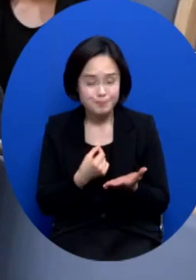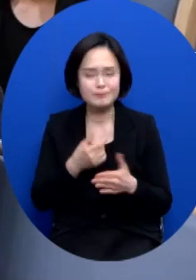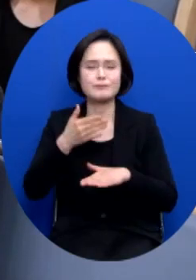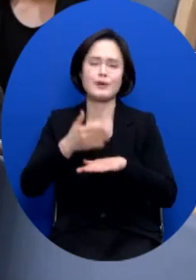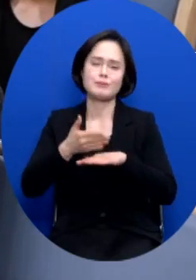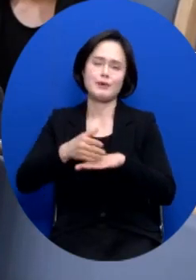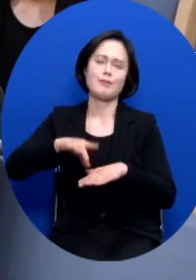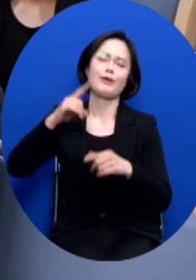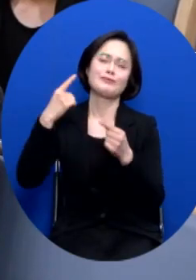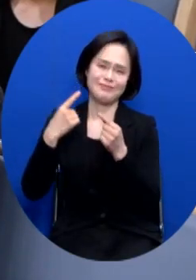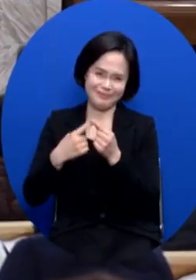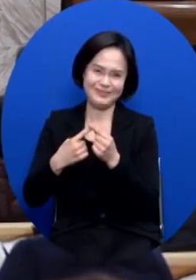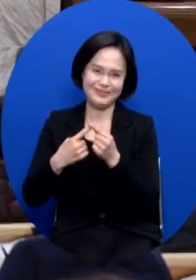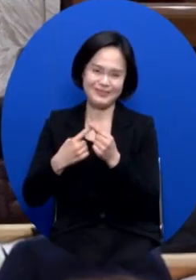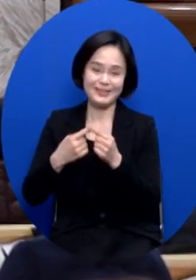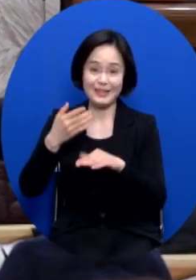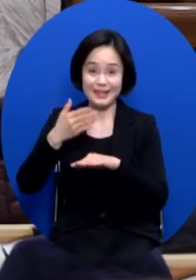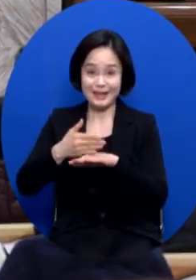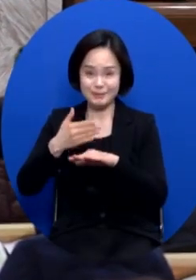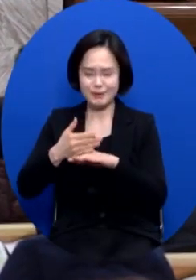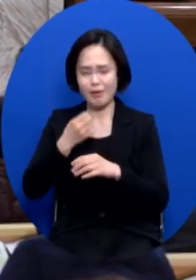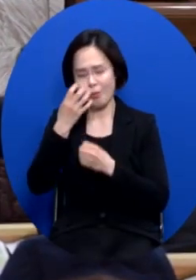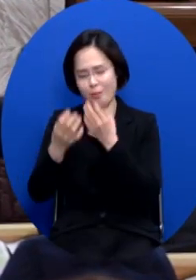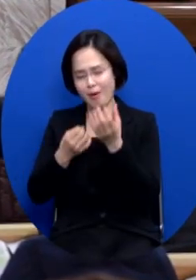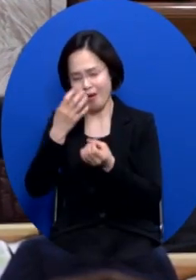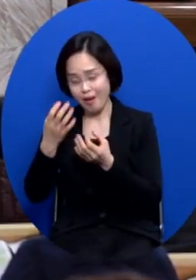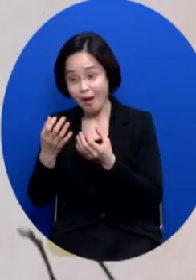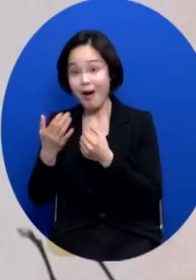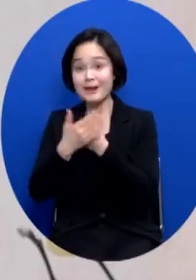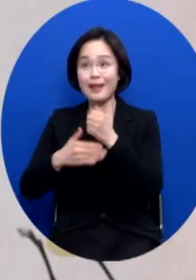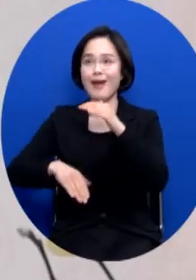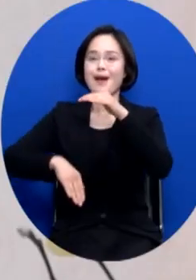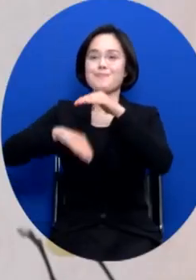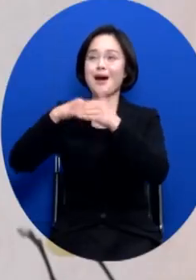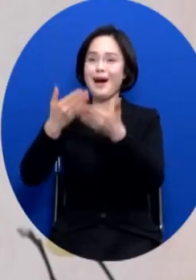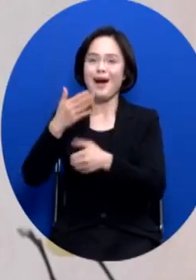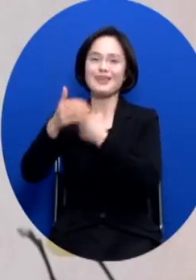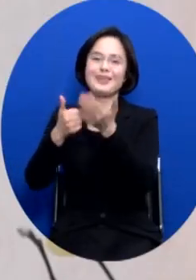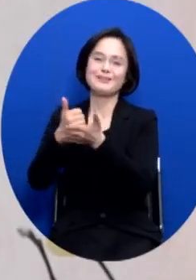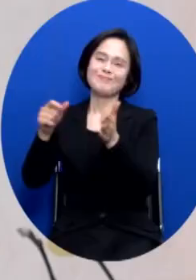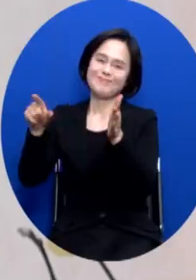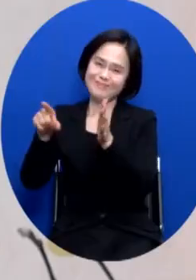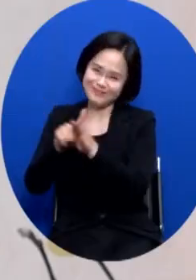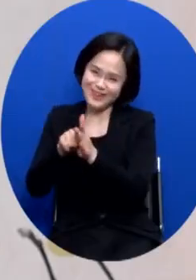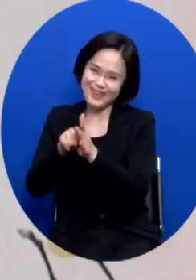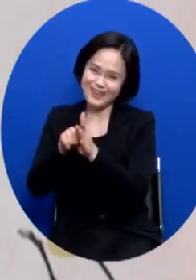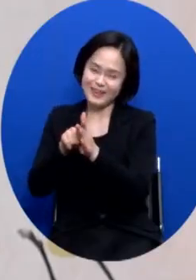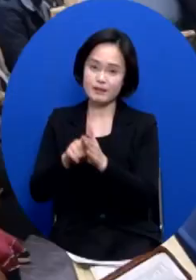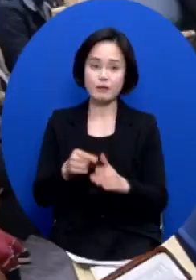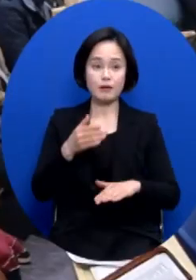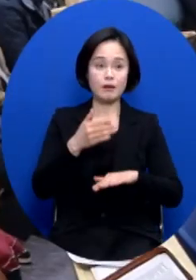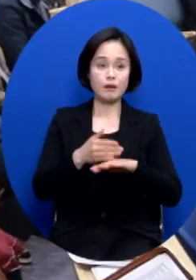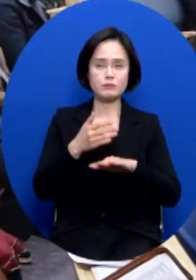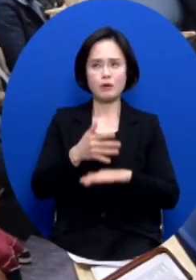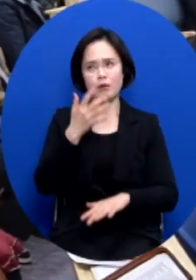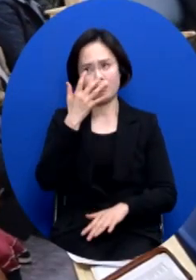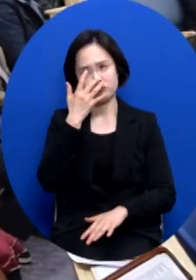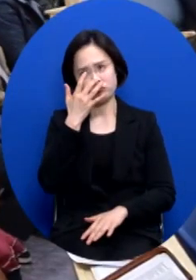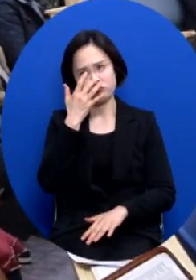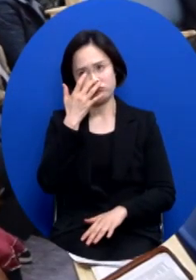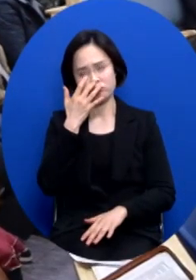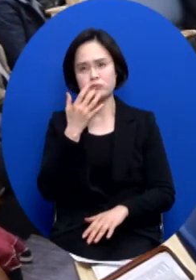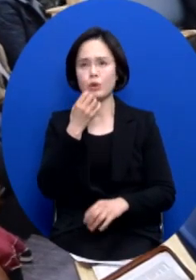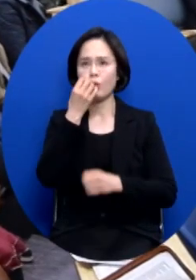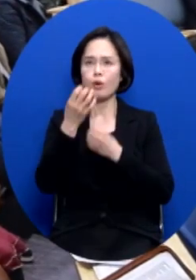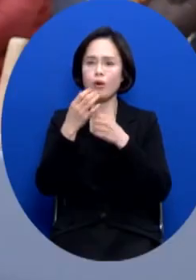비면 감사의 크기만 은혜를 채워주는 하나님을 신하고 익숙함으로 당연한 줄 알았던 또 영원할 줄 알고 뒤로